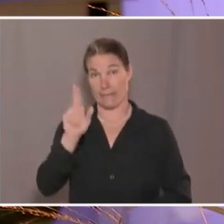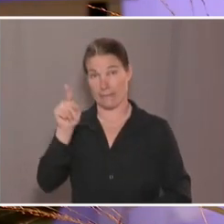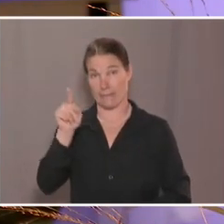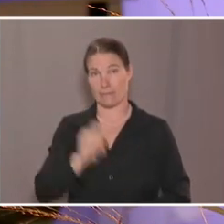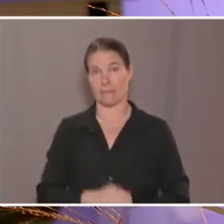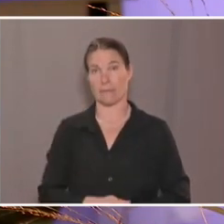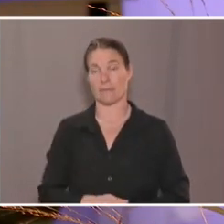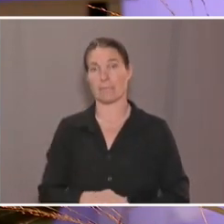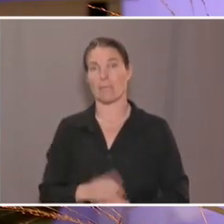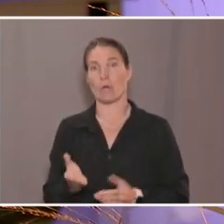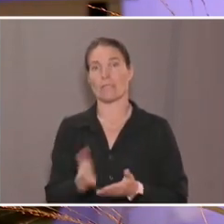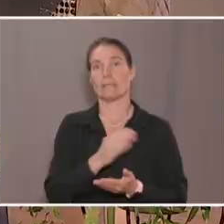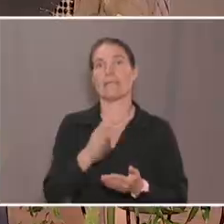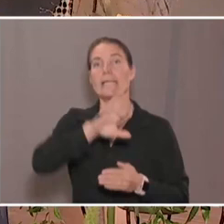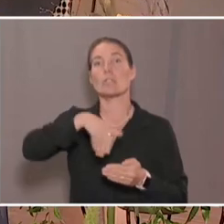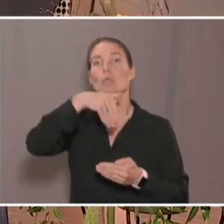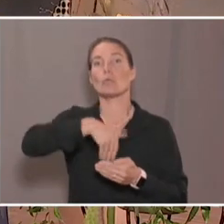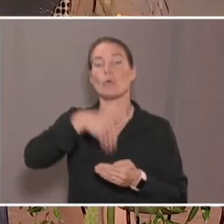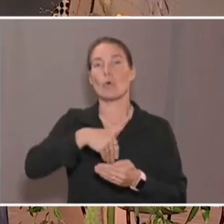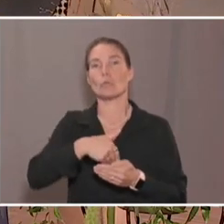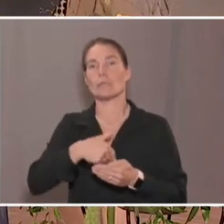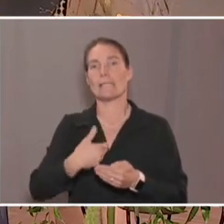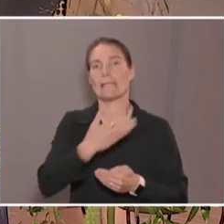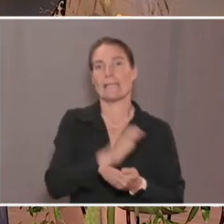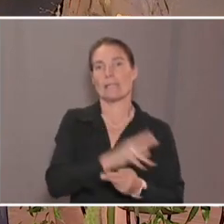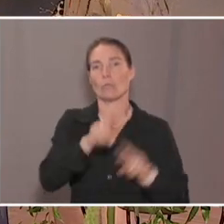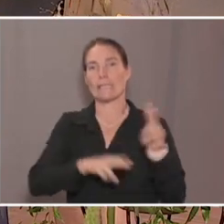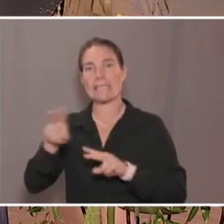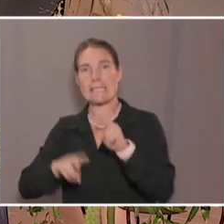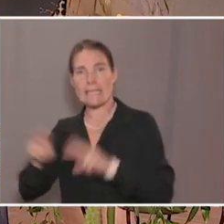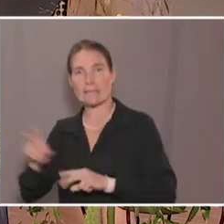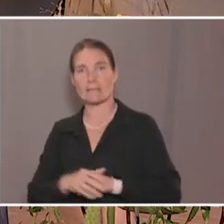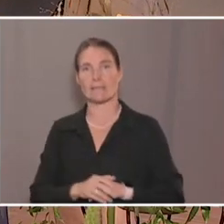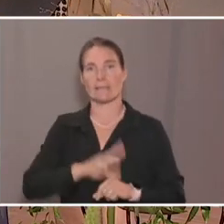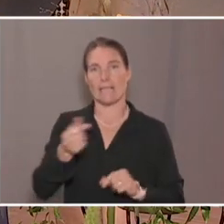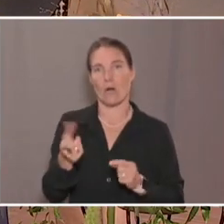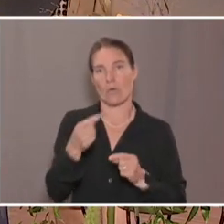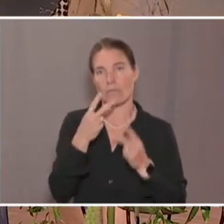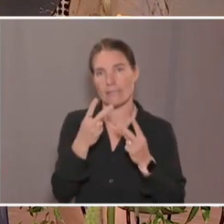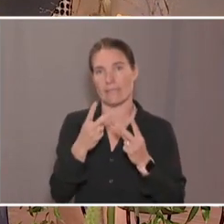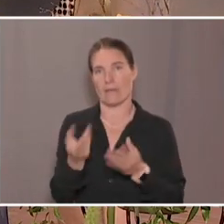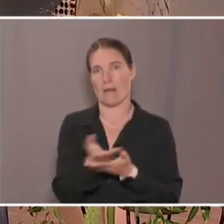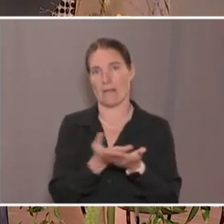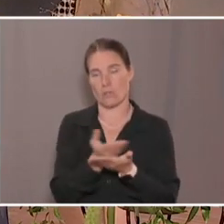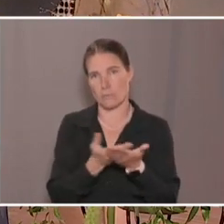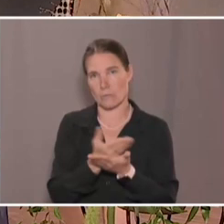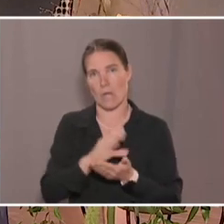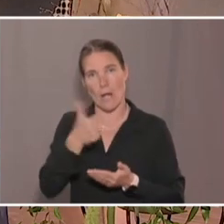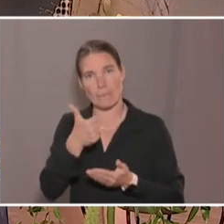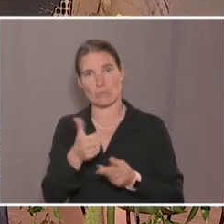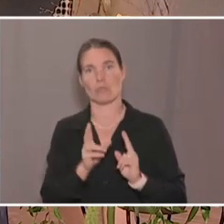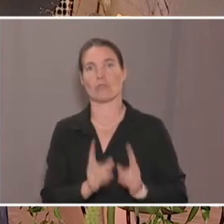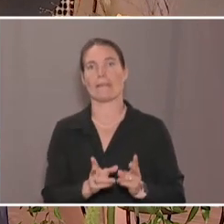Thema Heterogenität und Inklusion in der Lehrkräftebildung aufgegriffen haben. Auch das heute absoluter